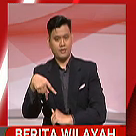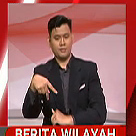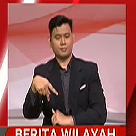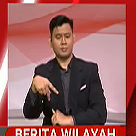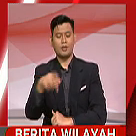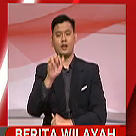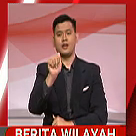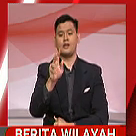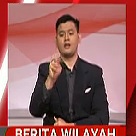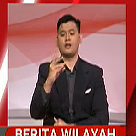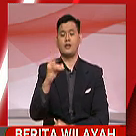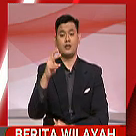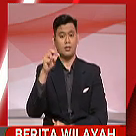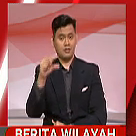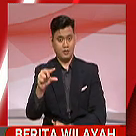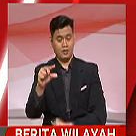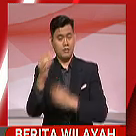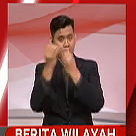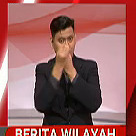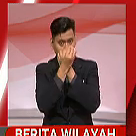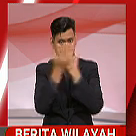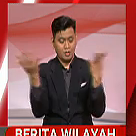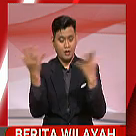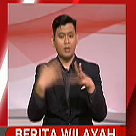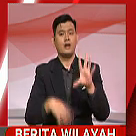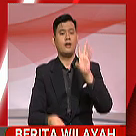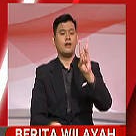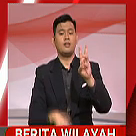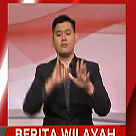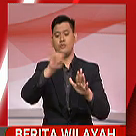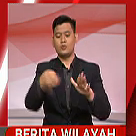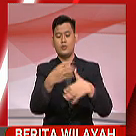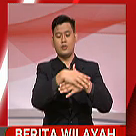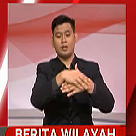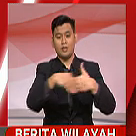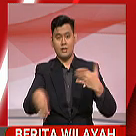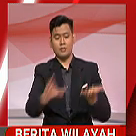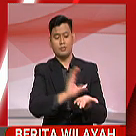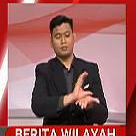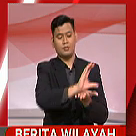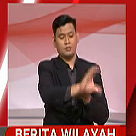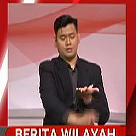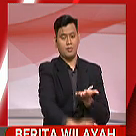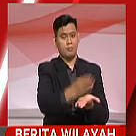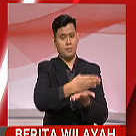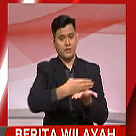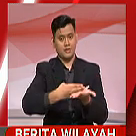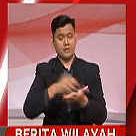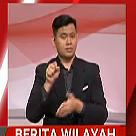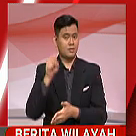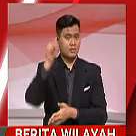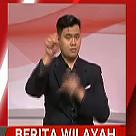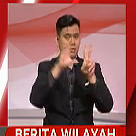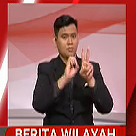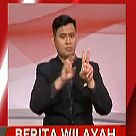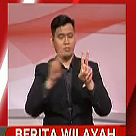Andi Muhammad Suryadi Bandia berkata, sebanyak RM6 juta telah diperuntukkan melalui bajet Sabah 2021 untuk membantu